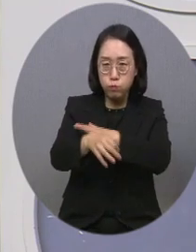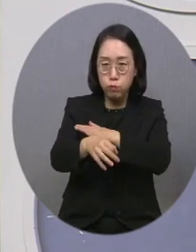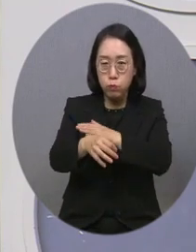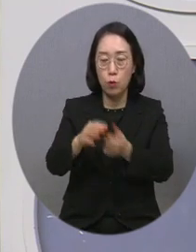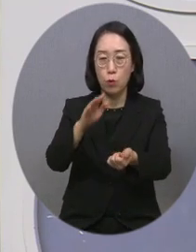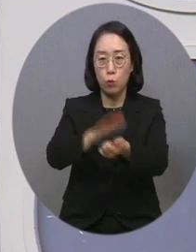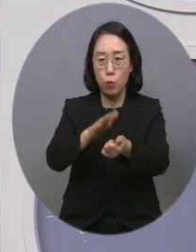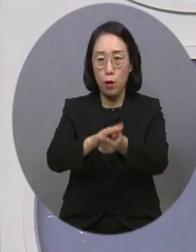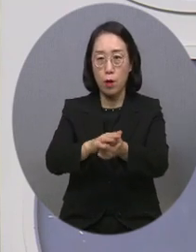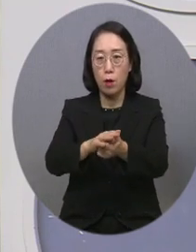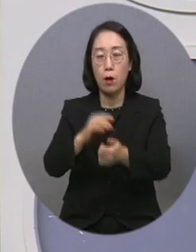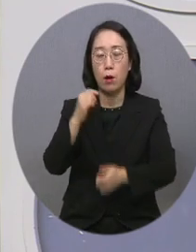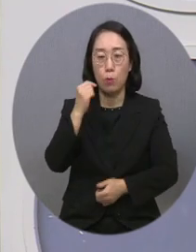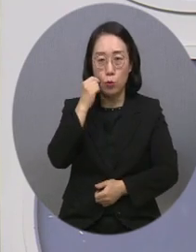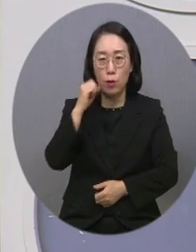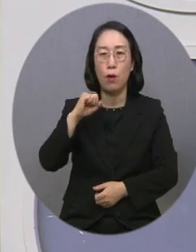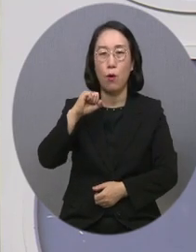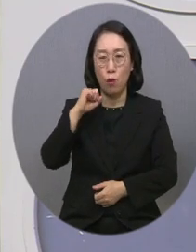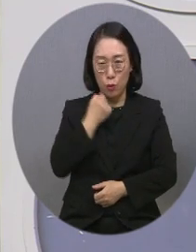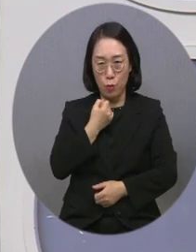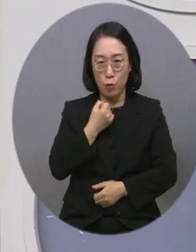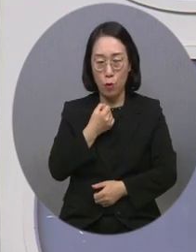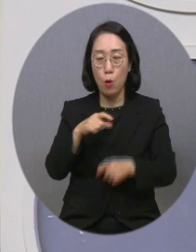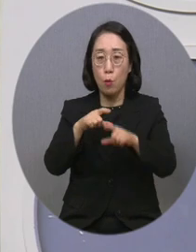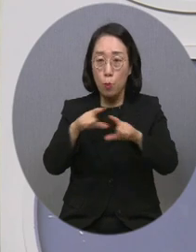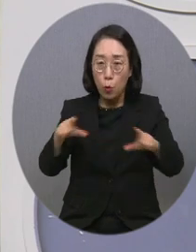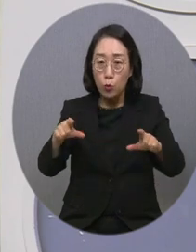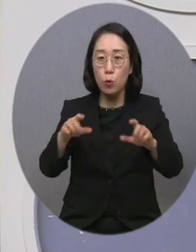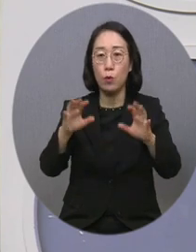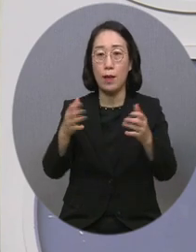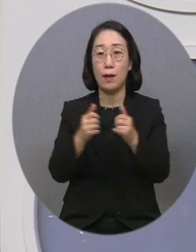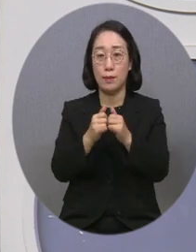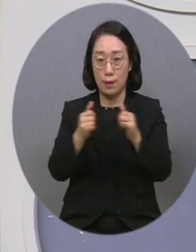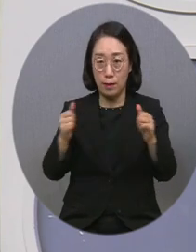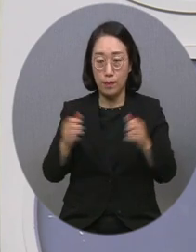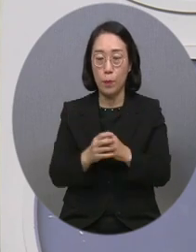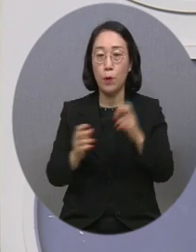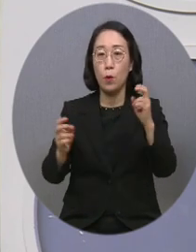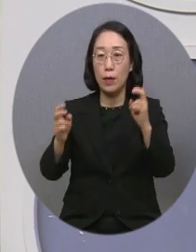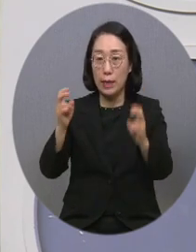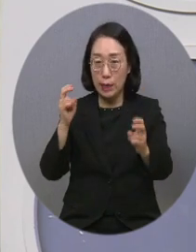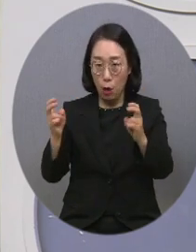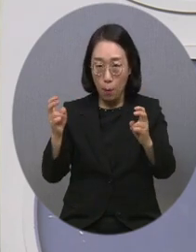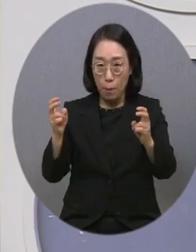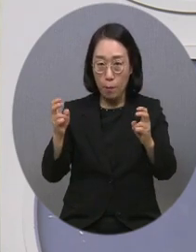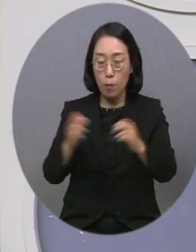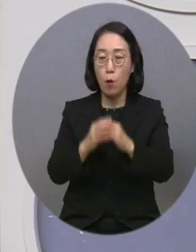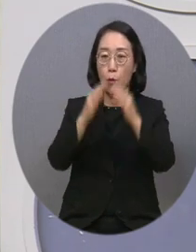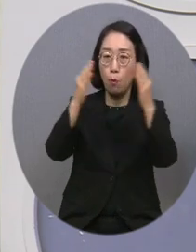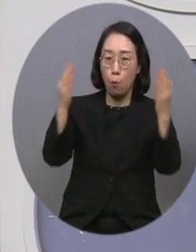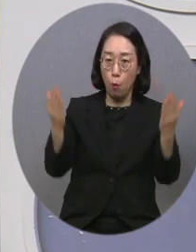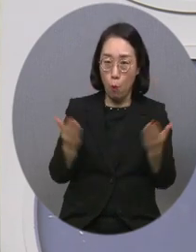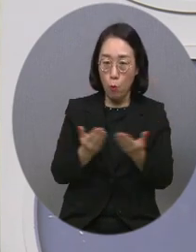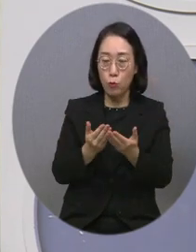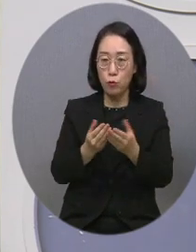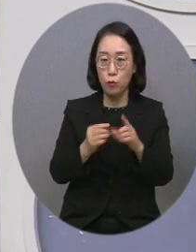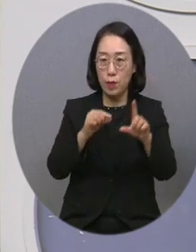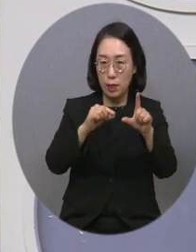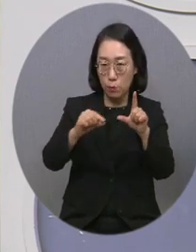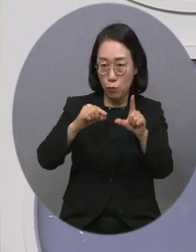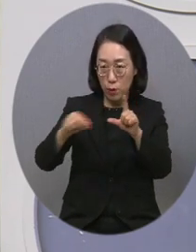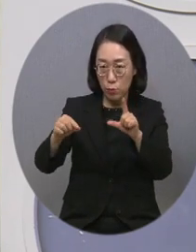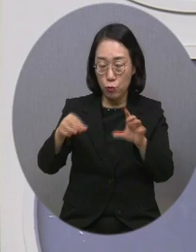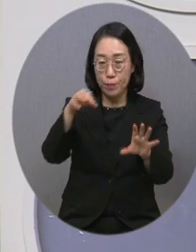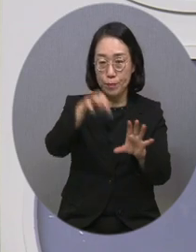상황이어서 우리 일반 국민이나 기업에서 다 같이 이렇게 십시일반 성금을